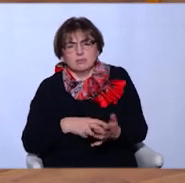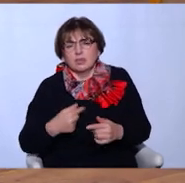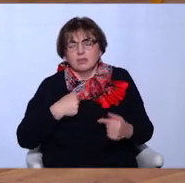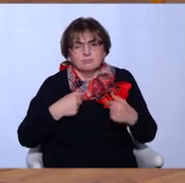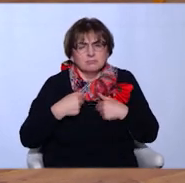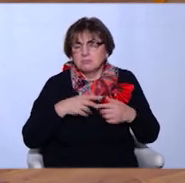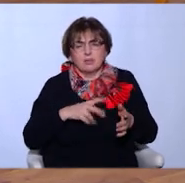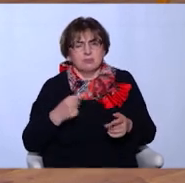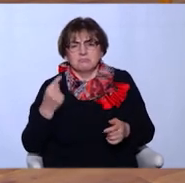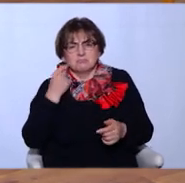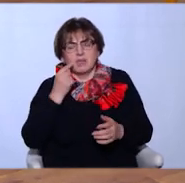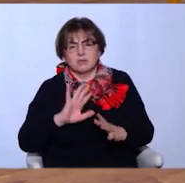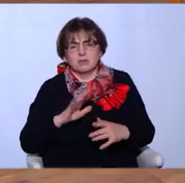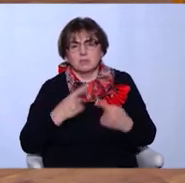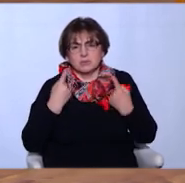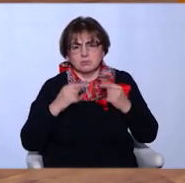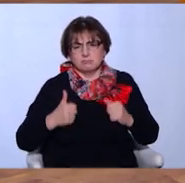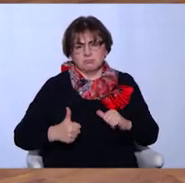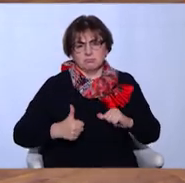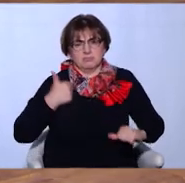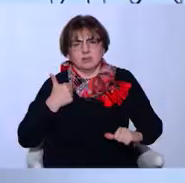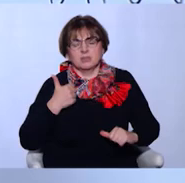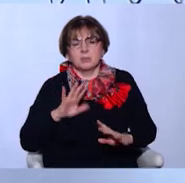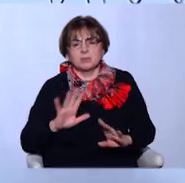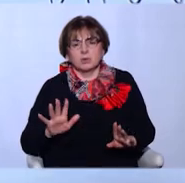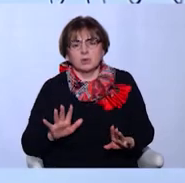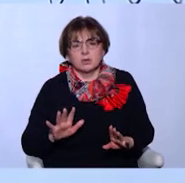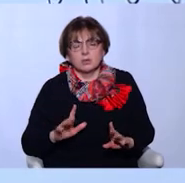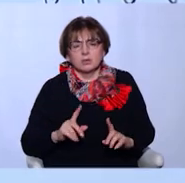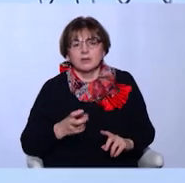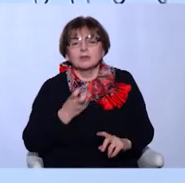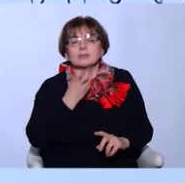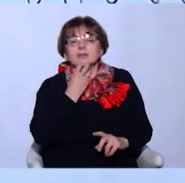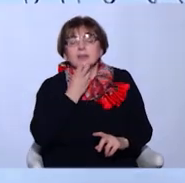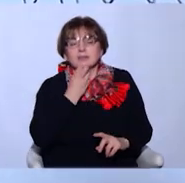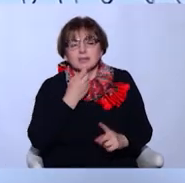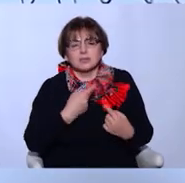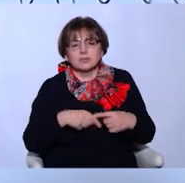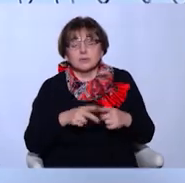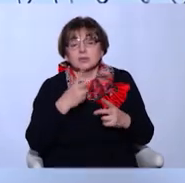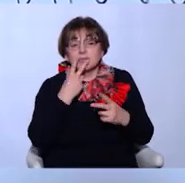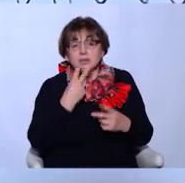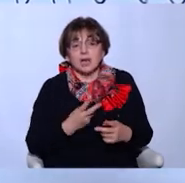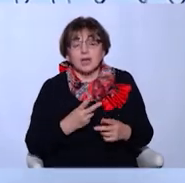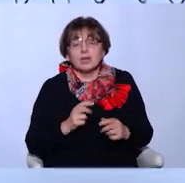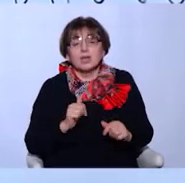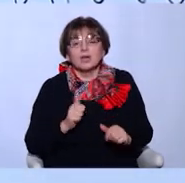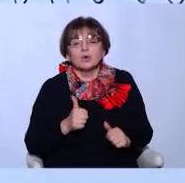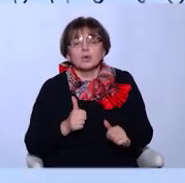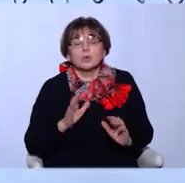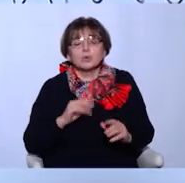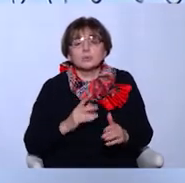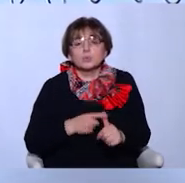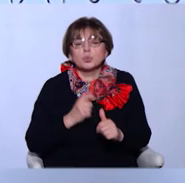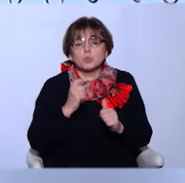სისაწყლე. გამოჩნდეს გარედან ღირსებას მოკლებული და სასაცილოც კი. თქვენ ნახავთ, რას